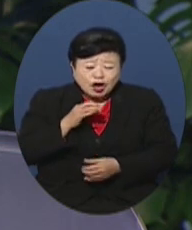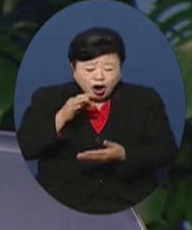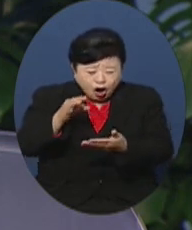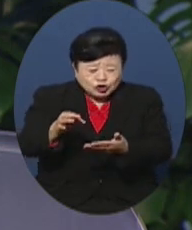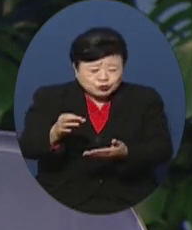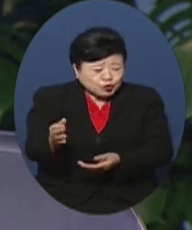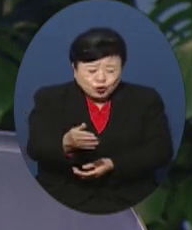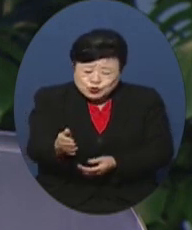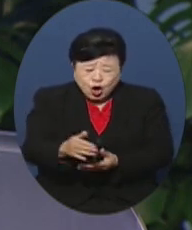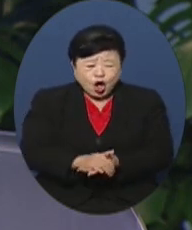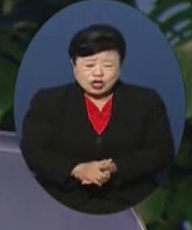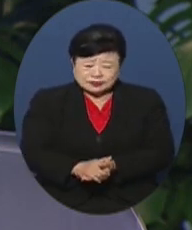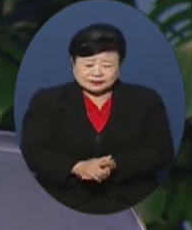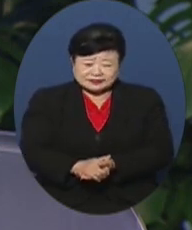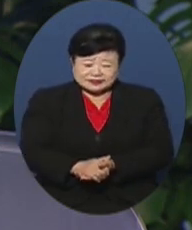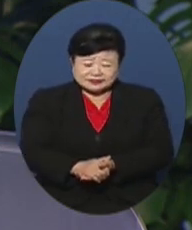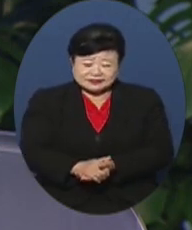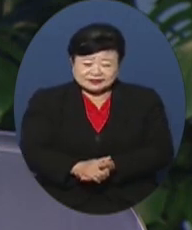한 푼 없었습니다.